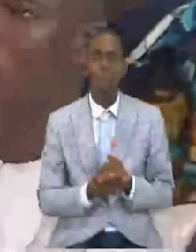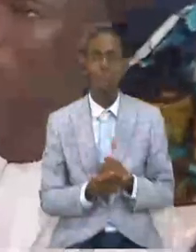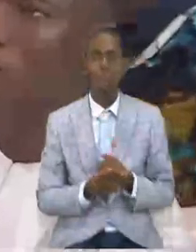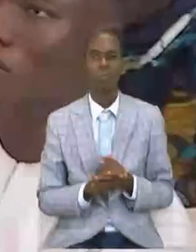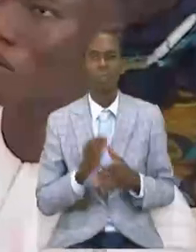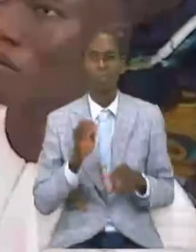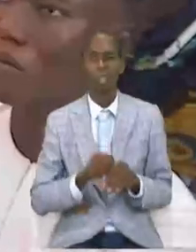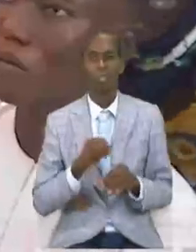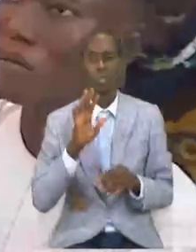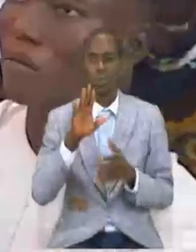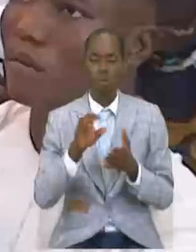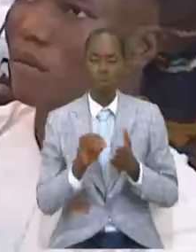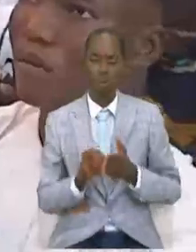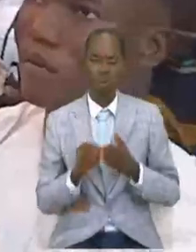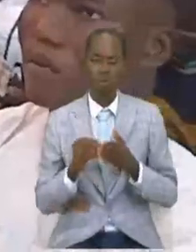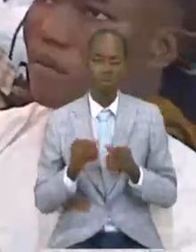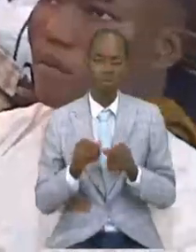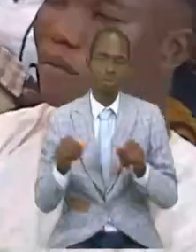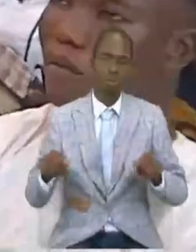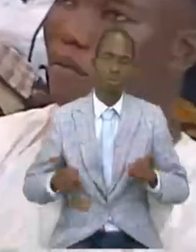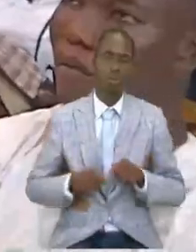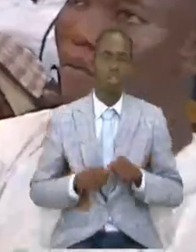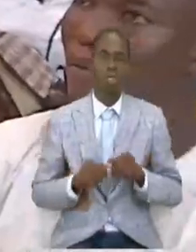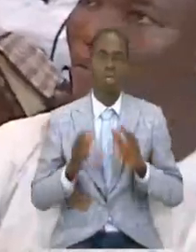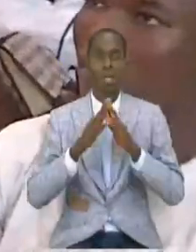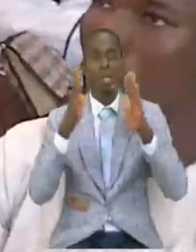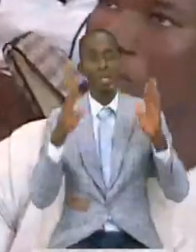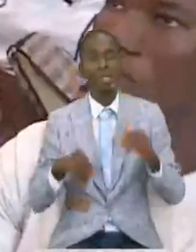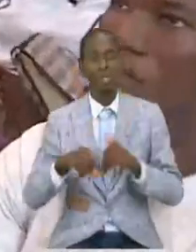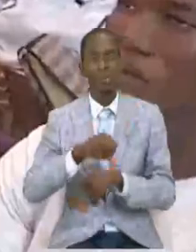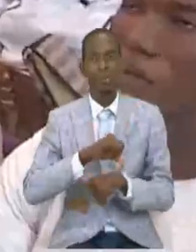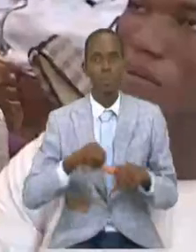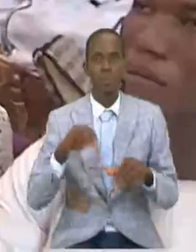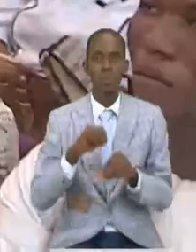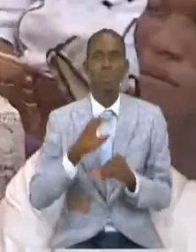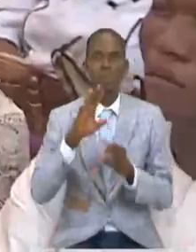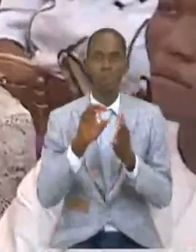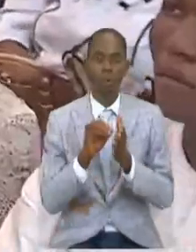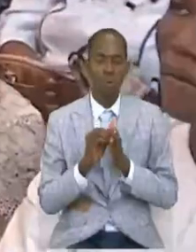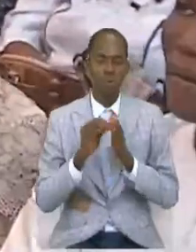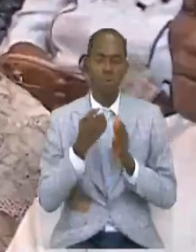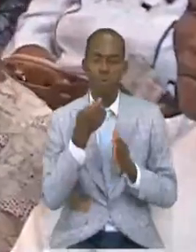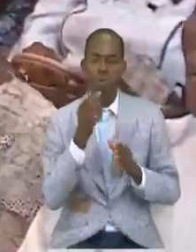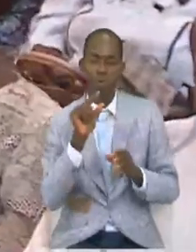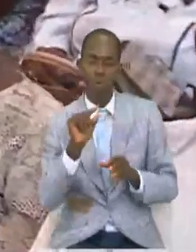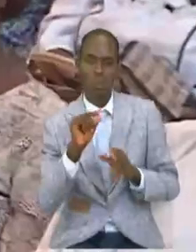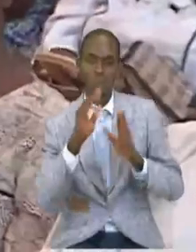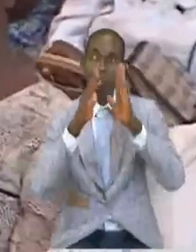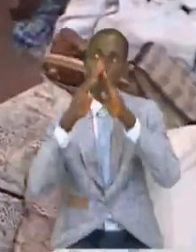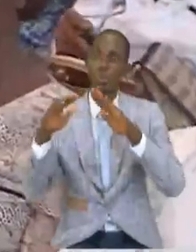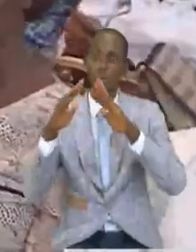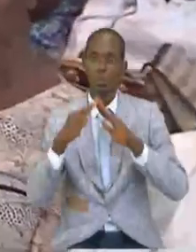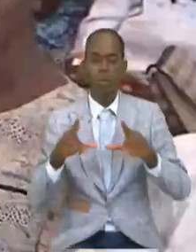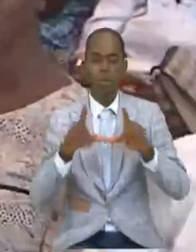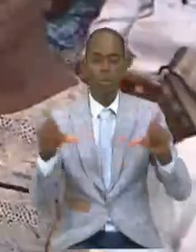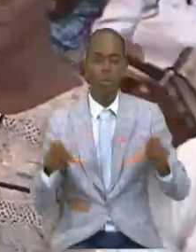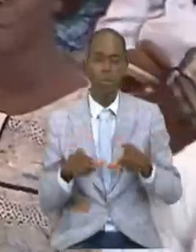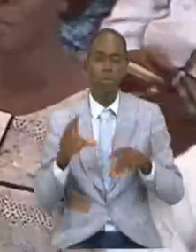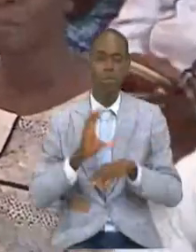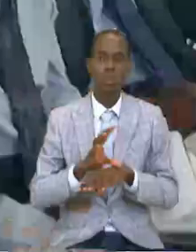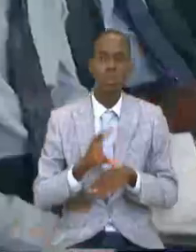tous. Dans votre petit coin, à la cellule de maison, dans votre petite communauté, l'église